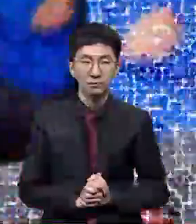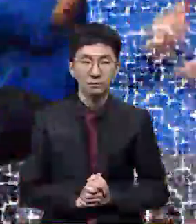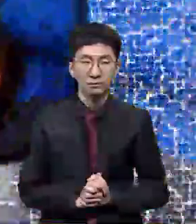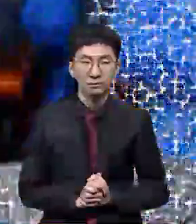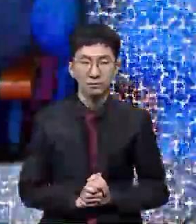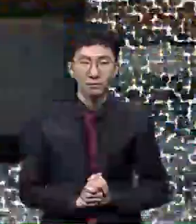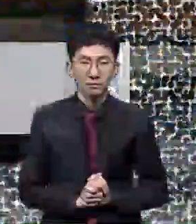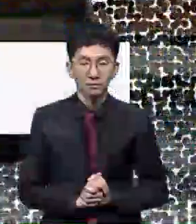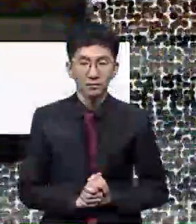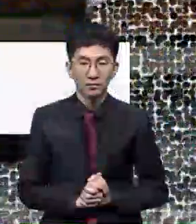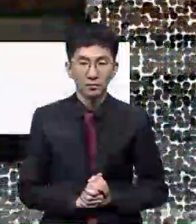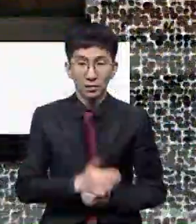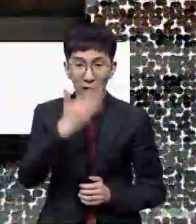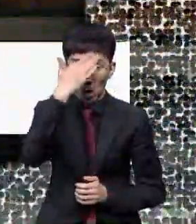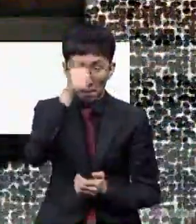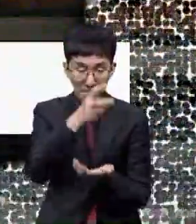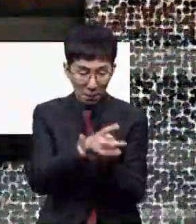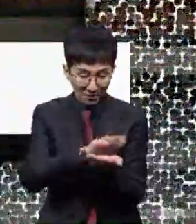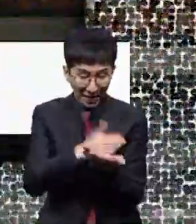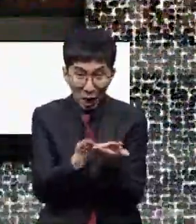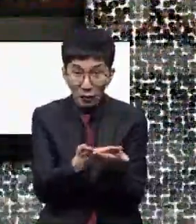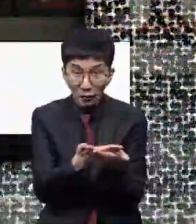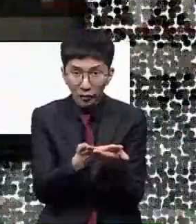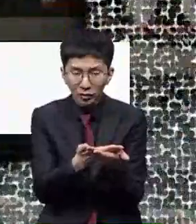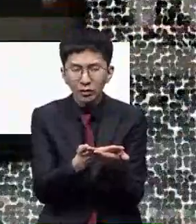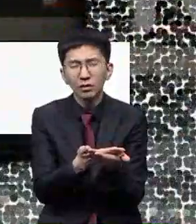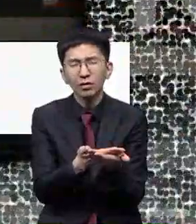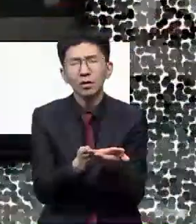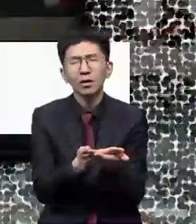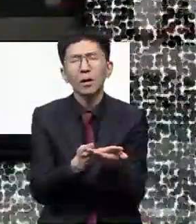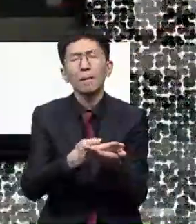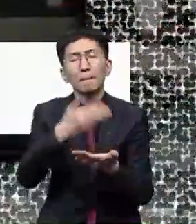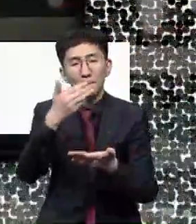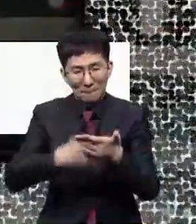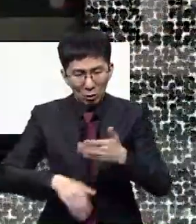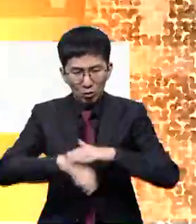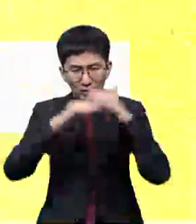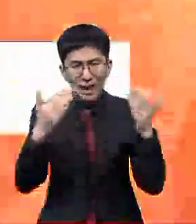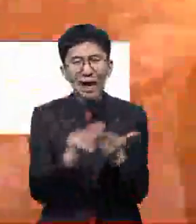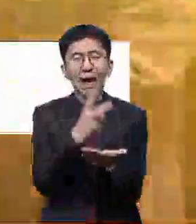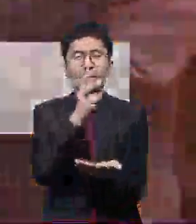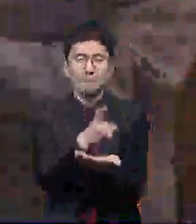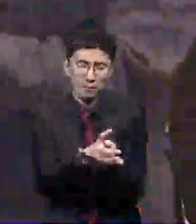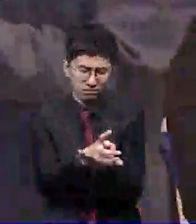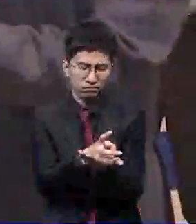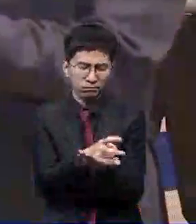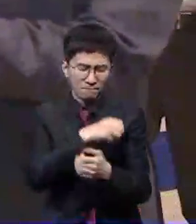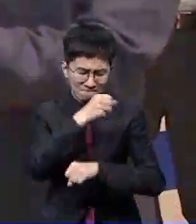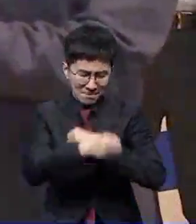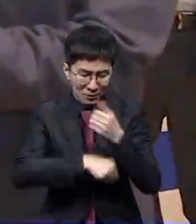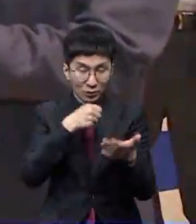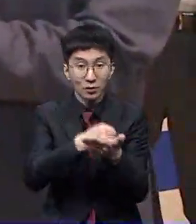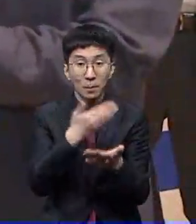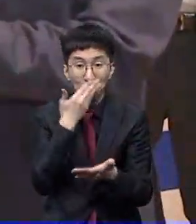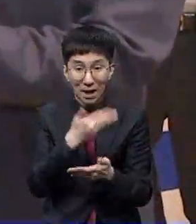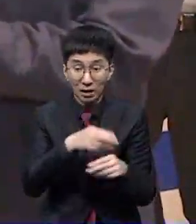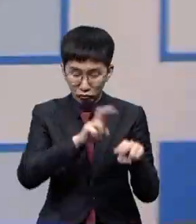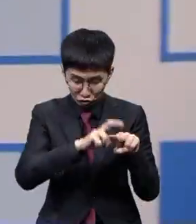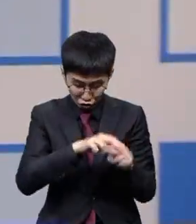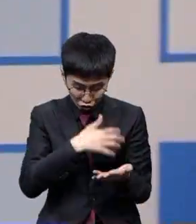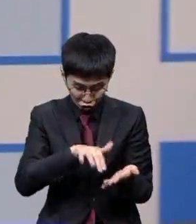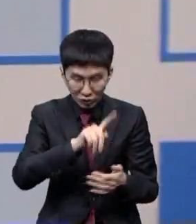단독 개헌을 제외하고는 국회에서 사실상 모든 법안 처리가 가능해졌습니다. 180석의